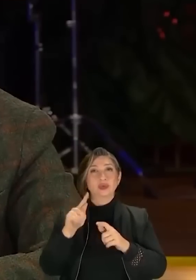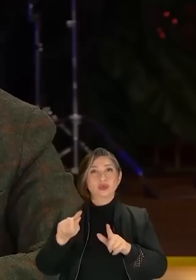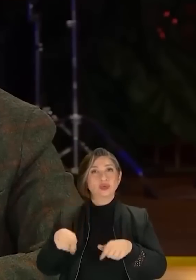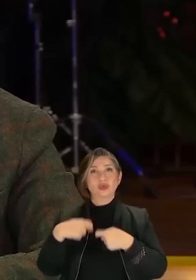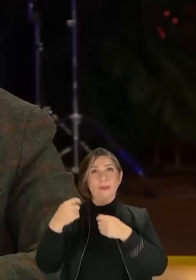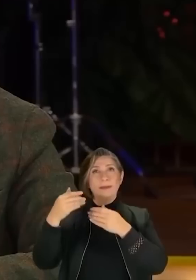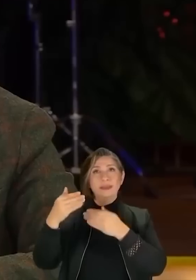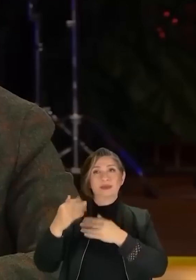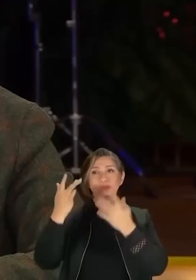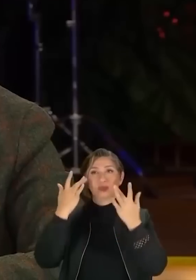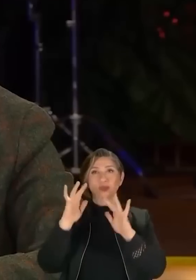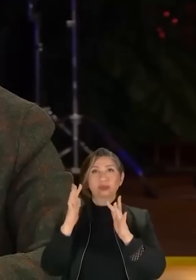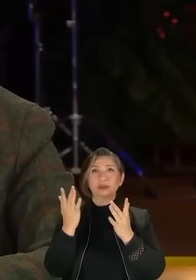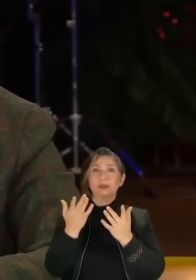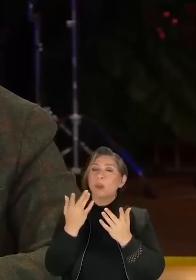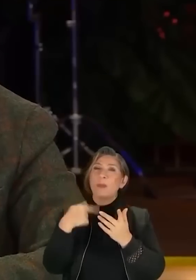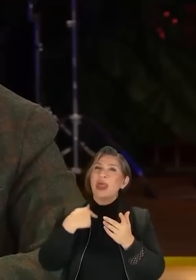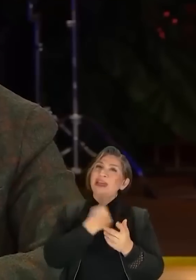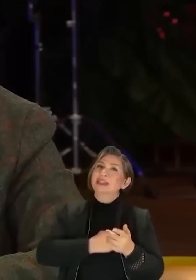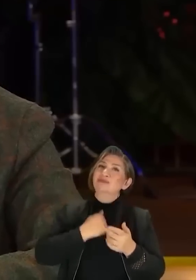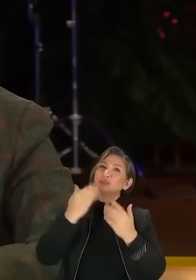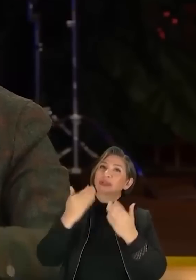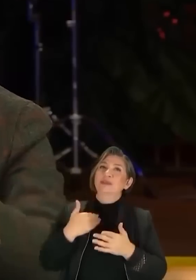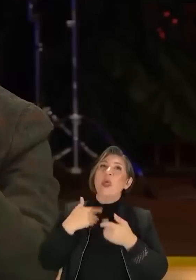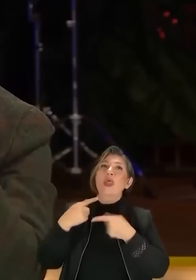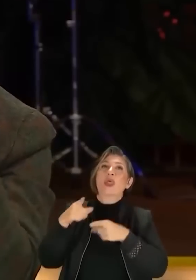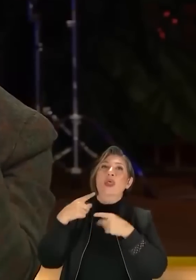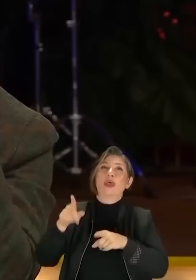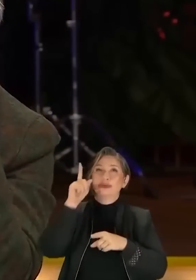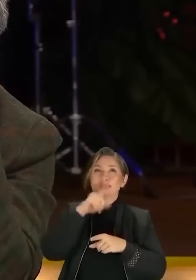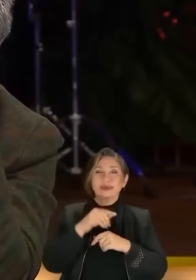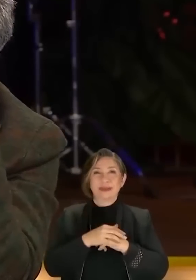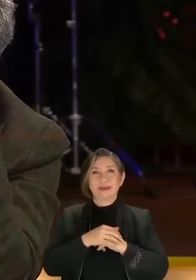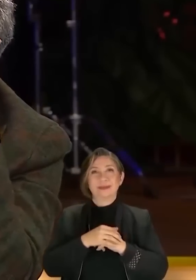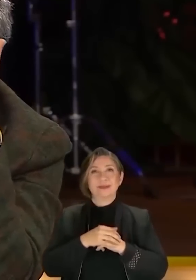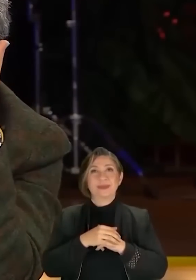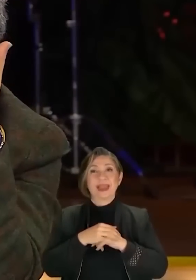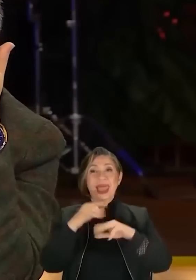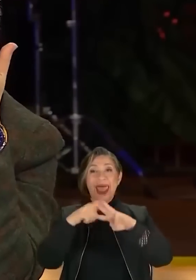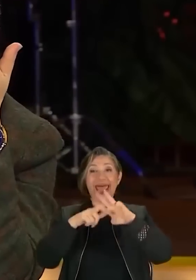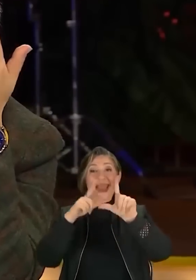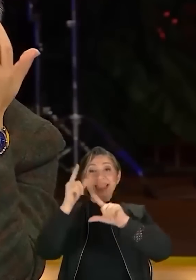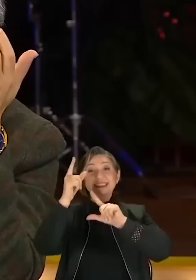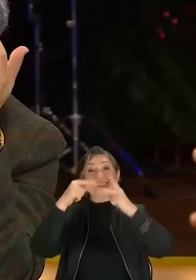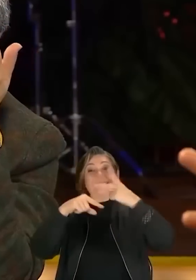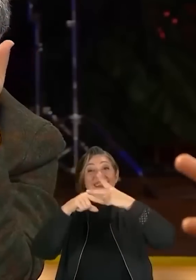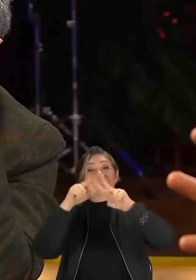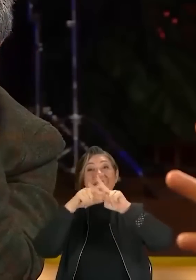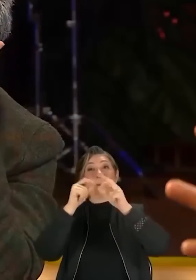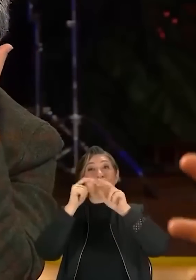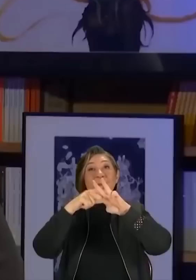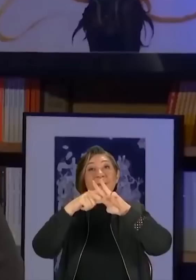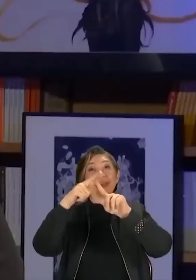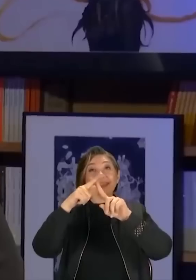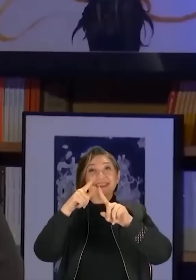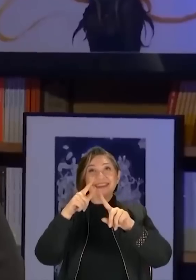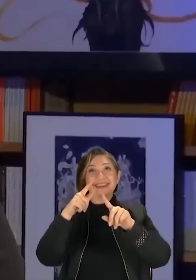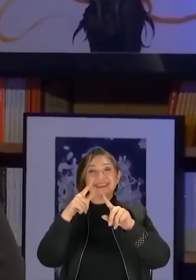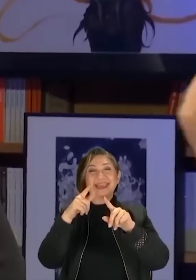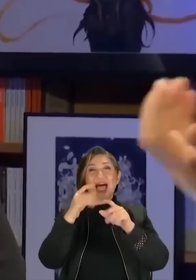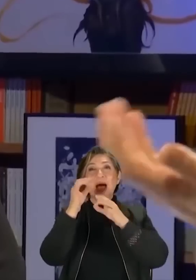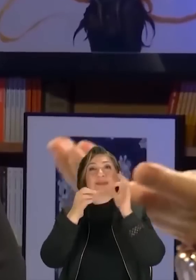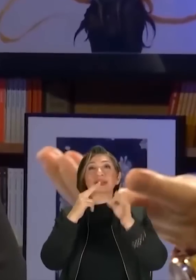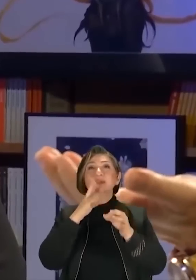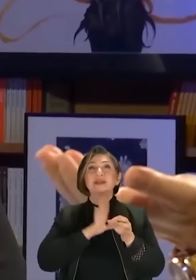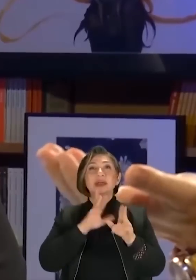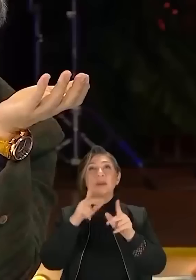çorap mesafedir, kültürdür filan böyle. Hani şeyden Elizabeth'in şey gibi, anladın mı?